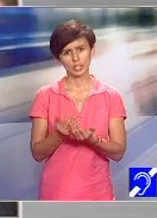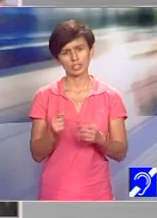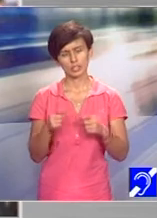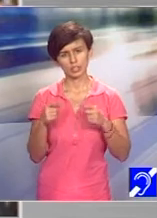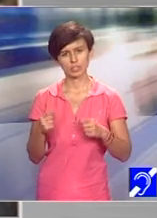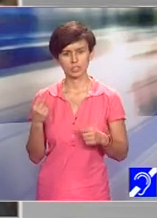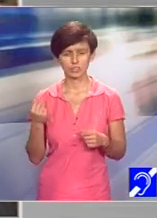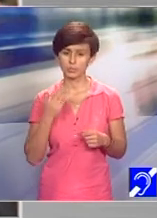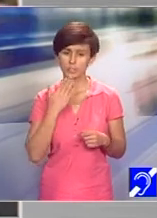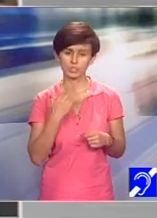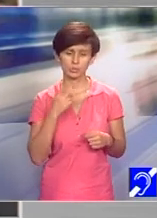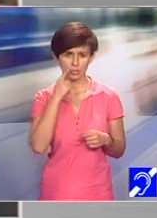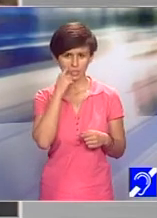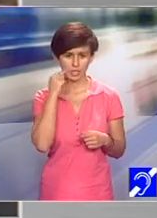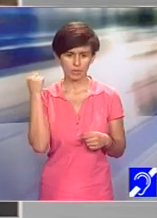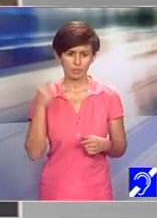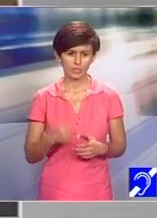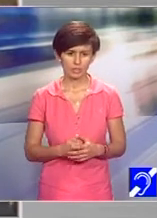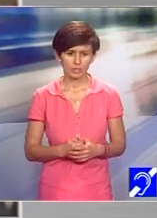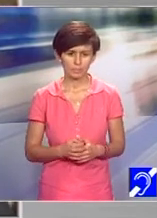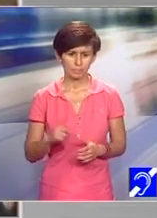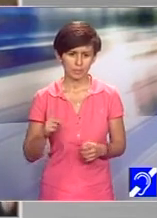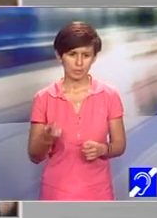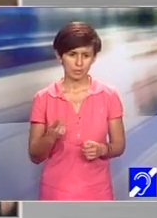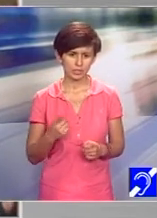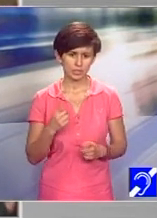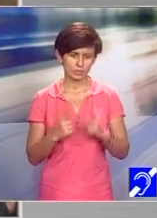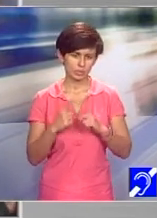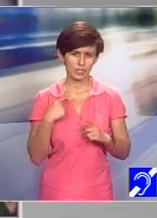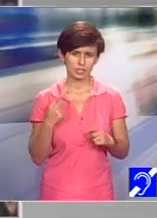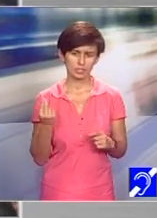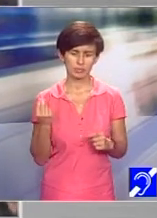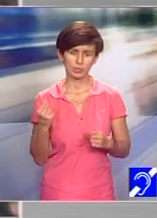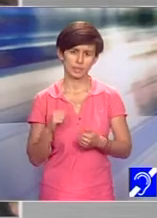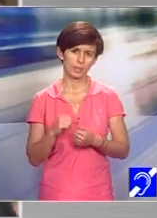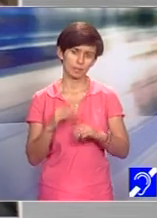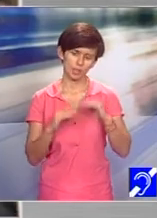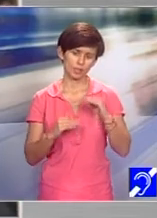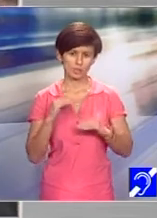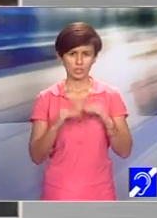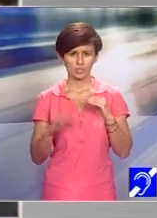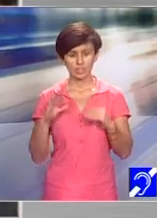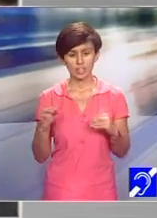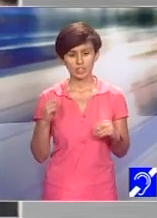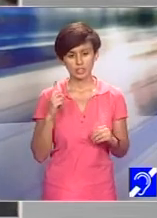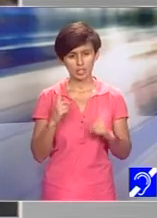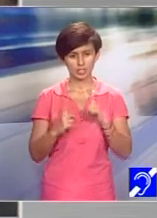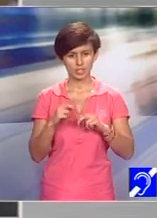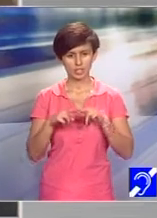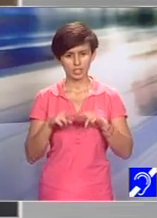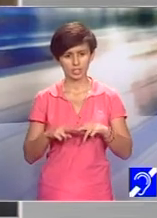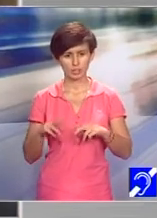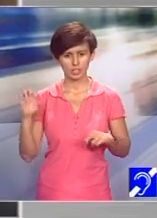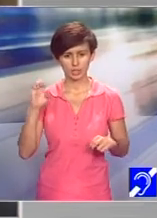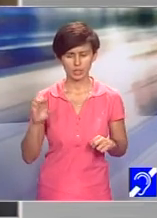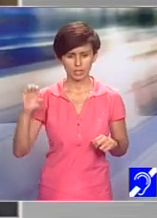de mulțumire a oamenilor. Poate cu unele stă mai bine decât cu altele, dar dacă vom rămâne în Europa și Europa va avea